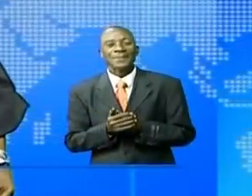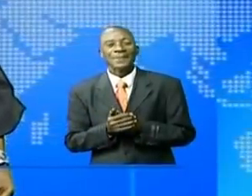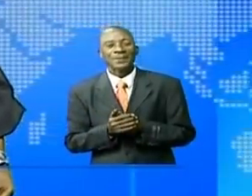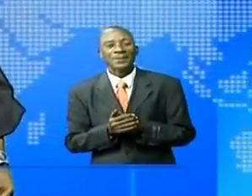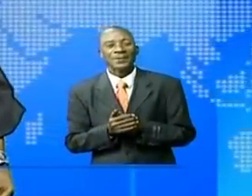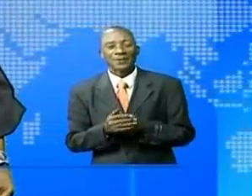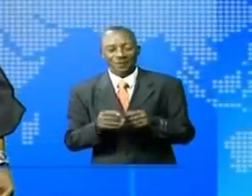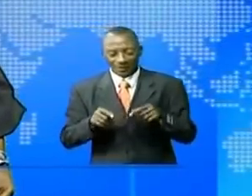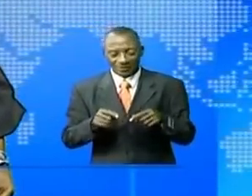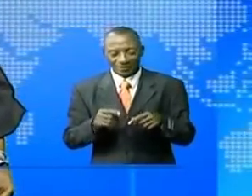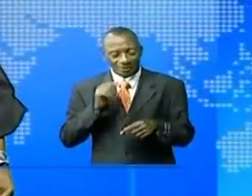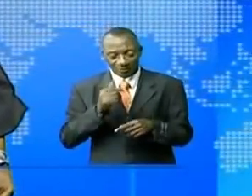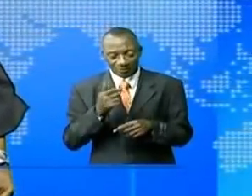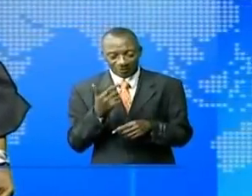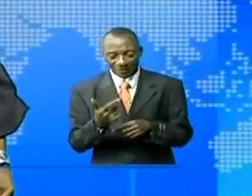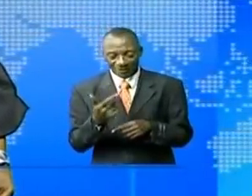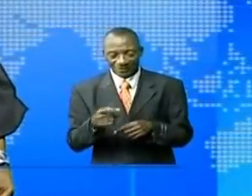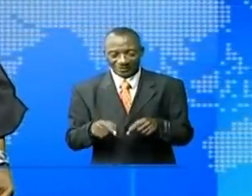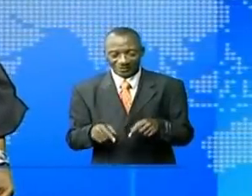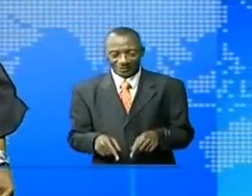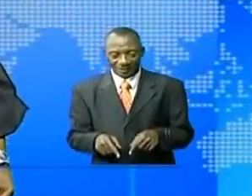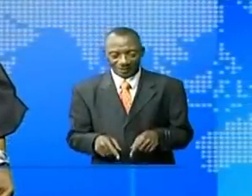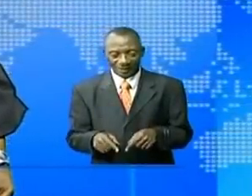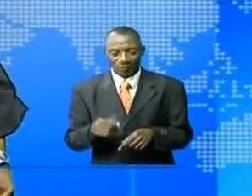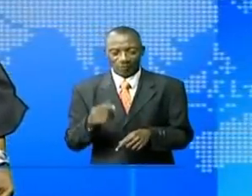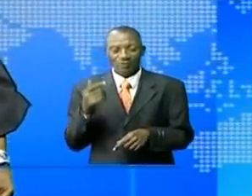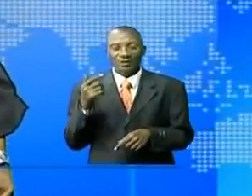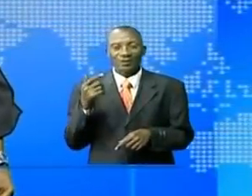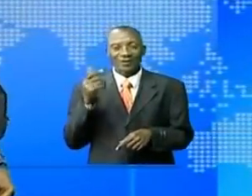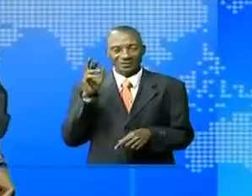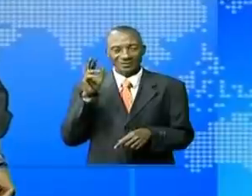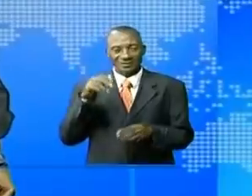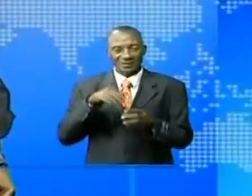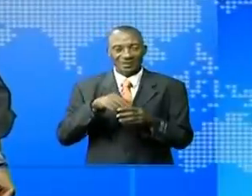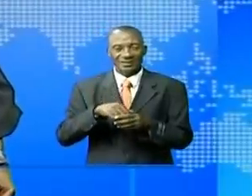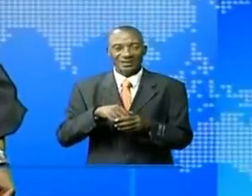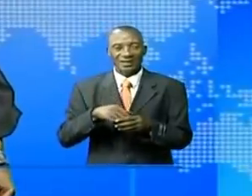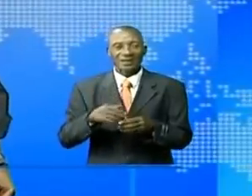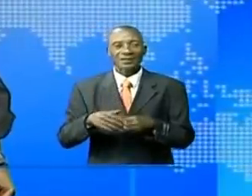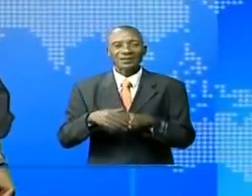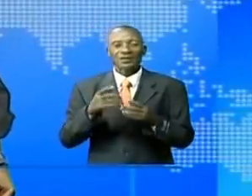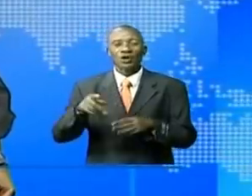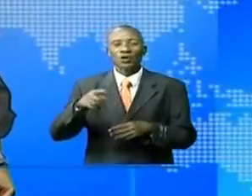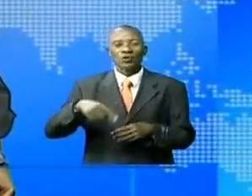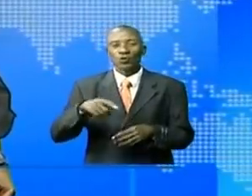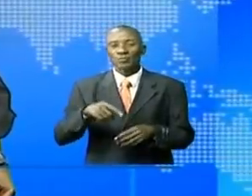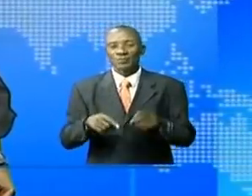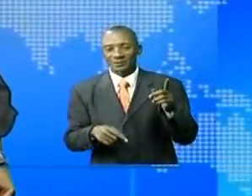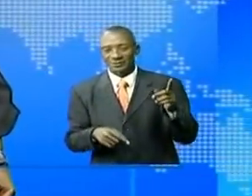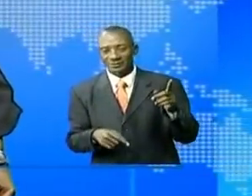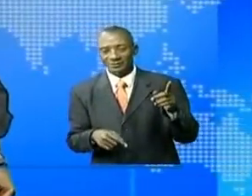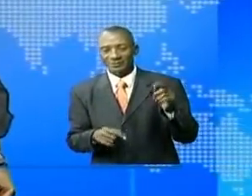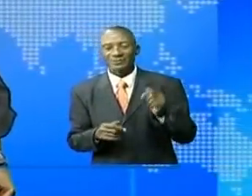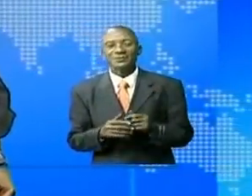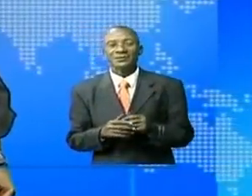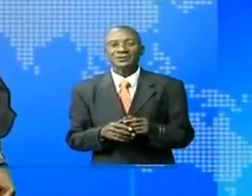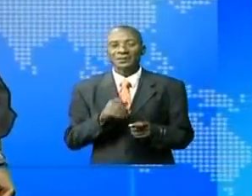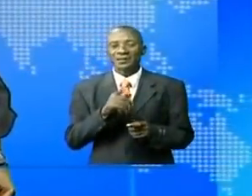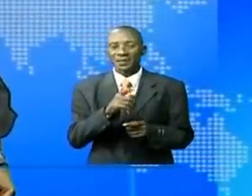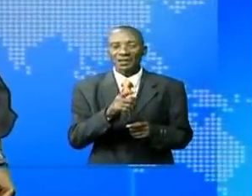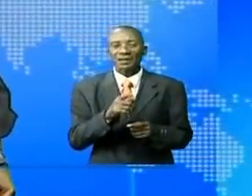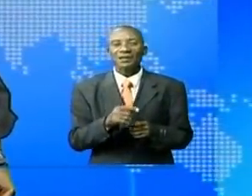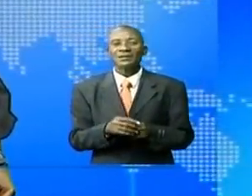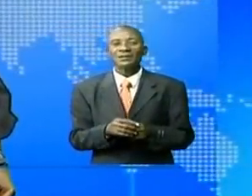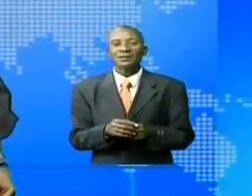sites sélectionnés et le zoo dans la commune de la Gombe. Une mise au point pour fixer l'opinion sur la faisabilité de l'événement a